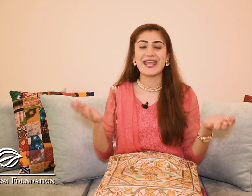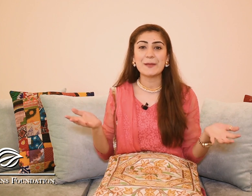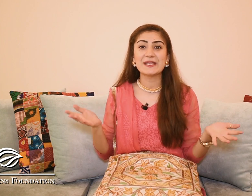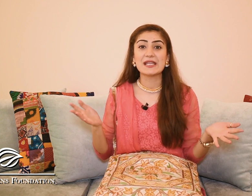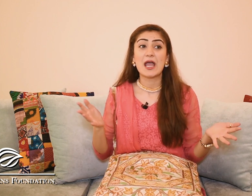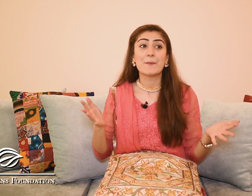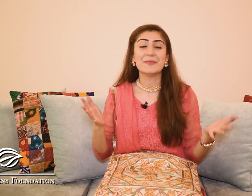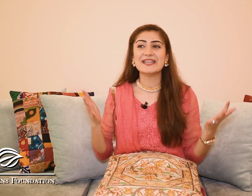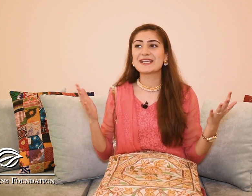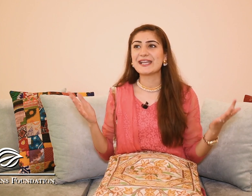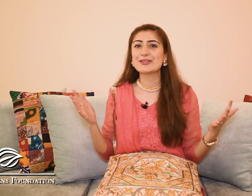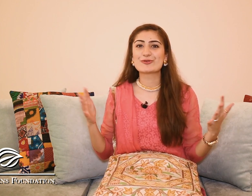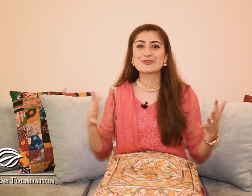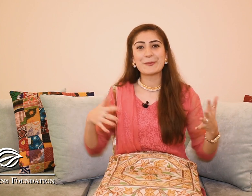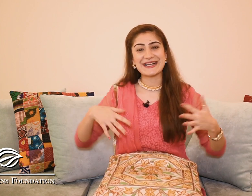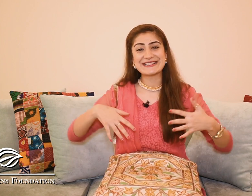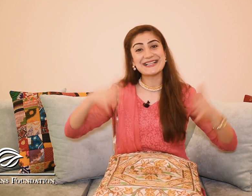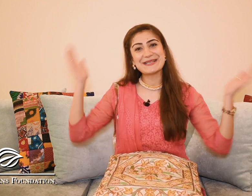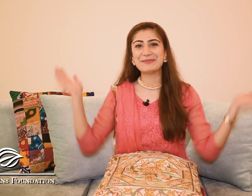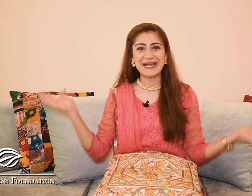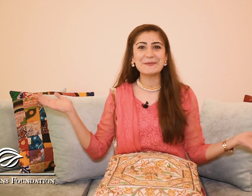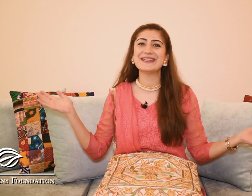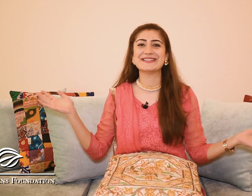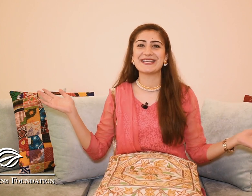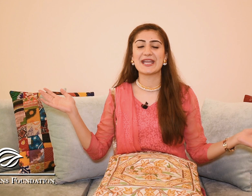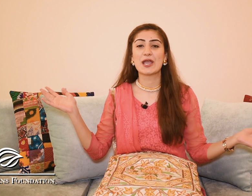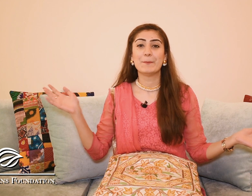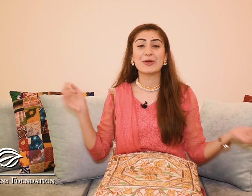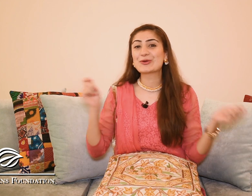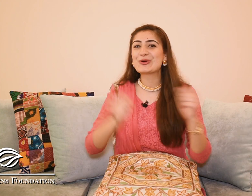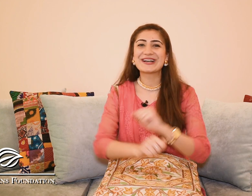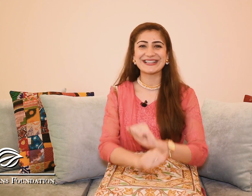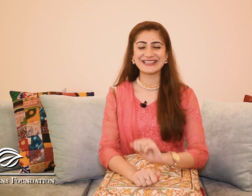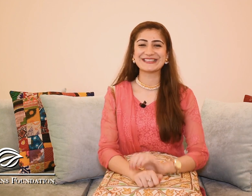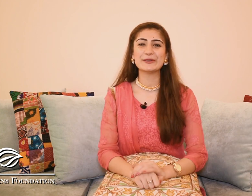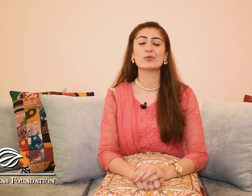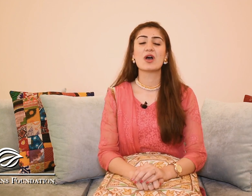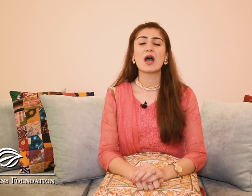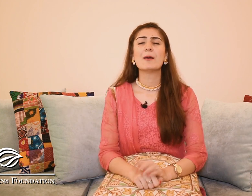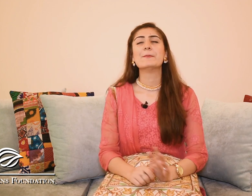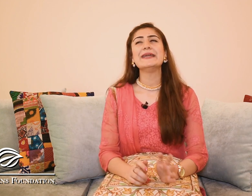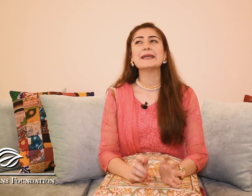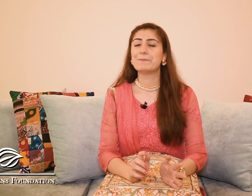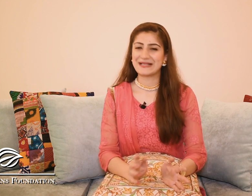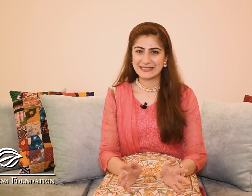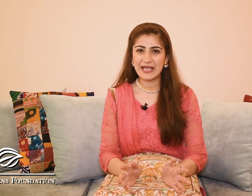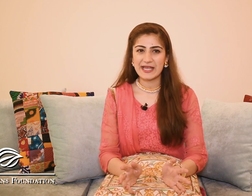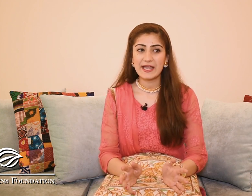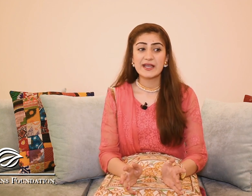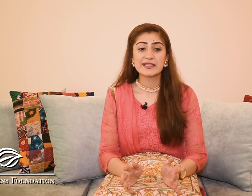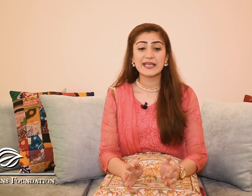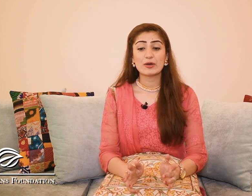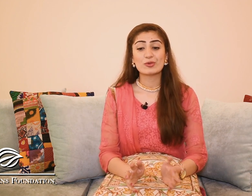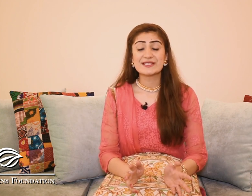और हैं भी। मेरे कई दोस्त तो पाकिस्तान से बाहर भी रहते हैं, मैं उनको ख़त लिखती हूँ। एक मसला